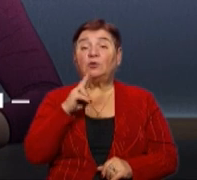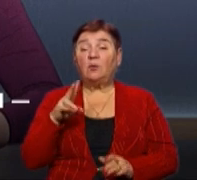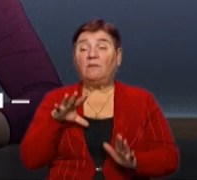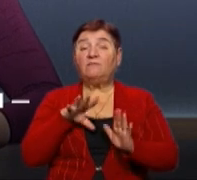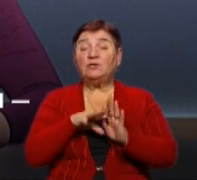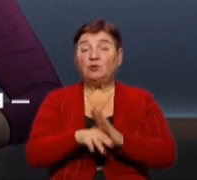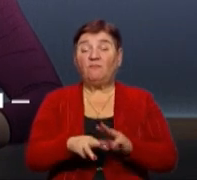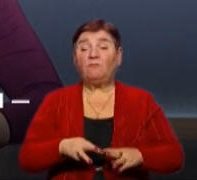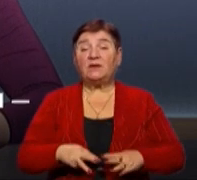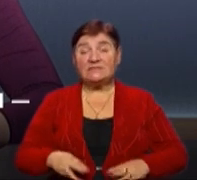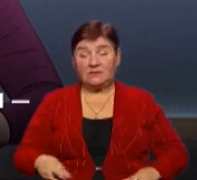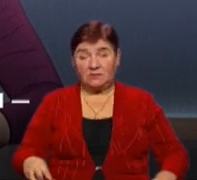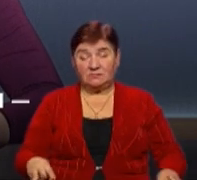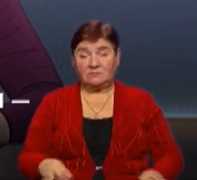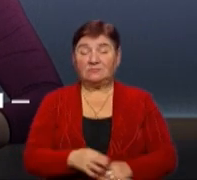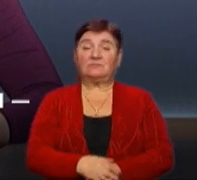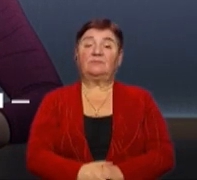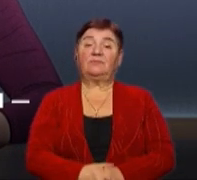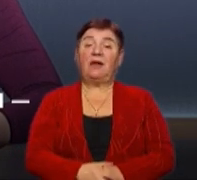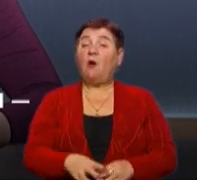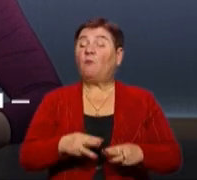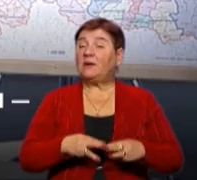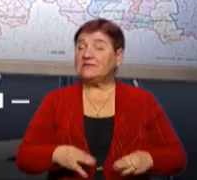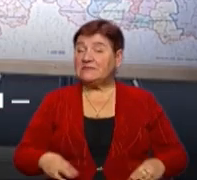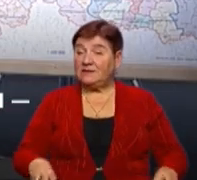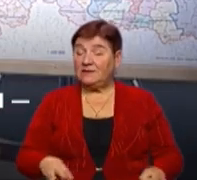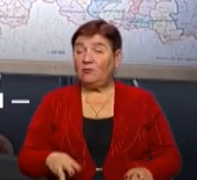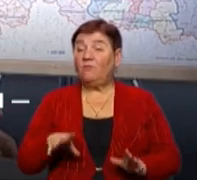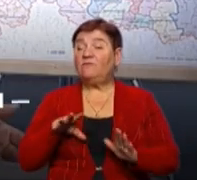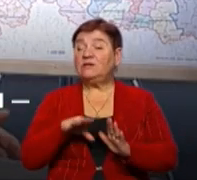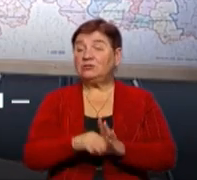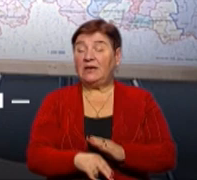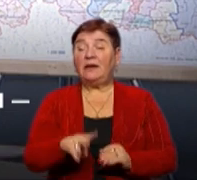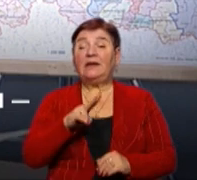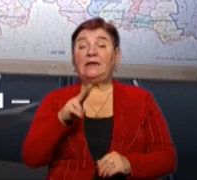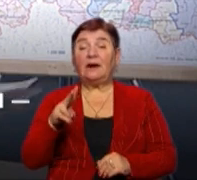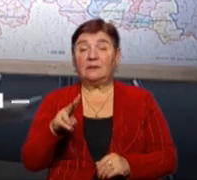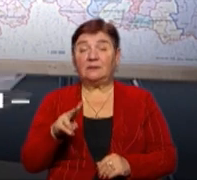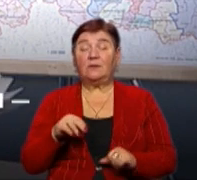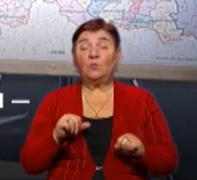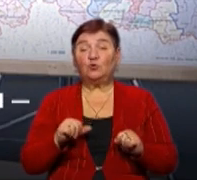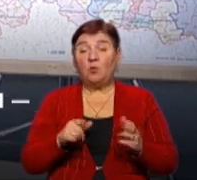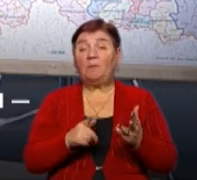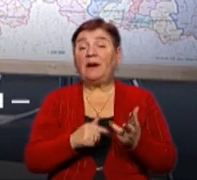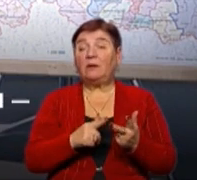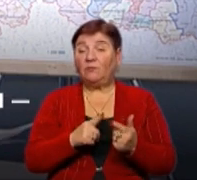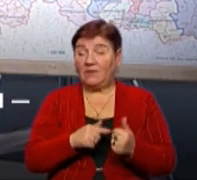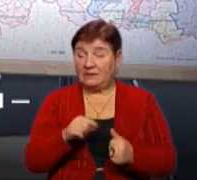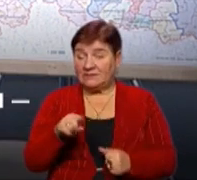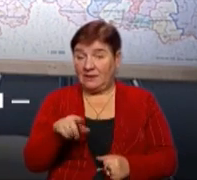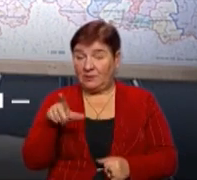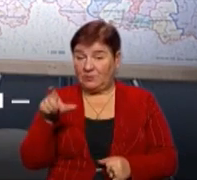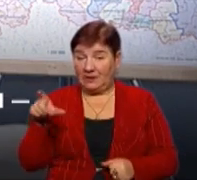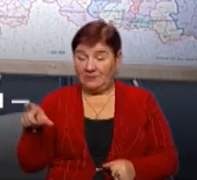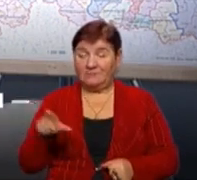ввійшов в президію? В президію увійшли, я можу навіть просто перерахувати цих людей,